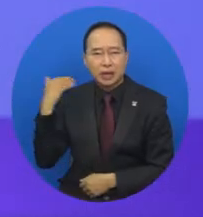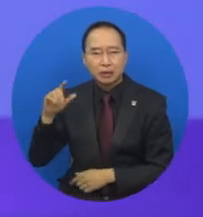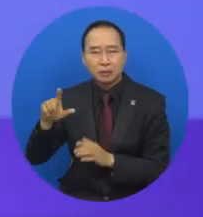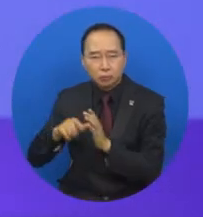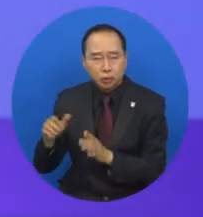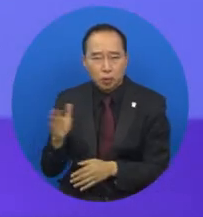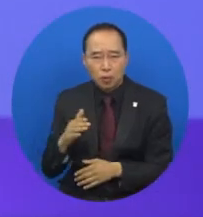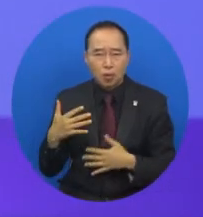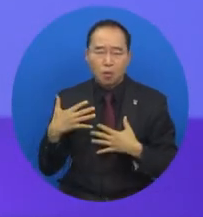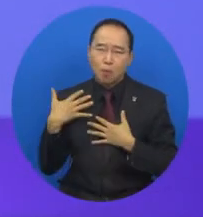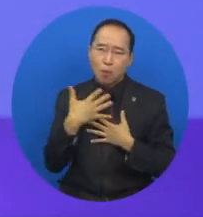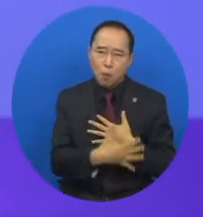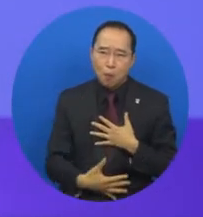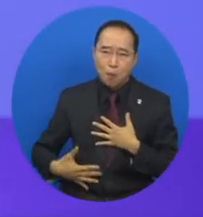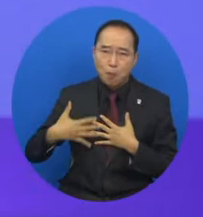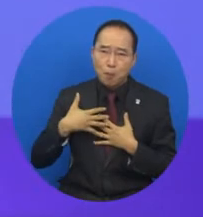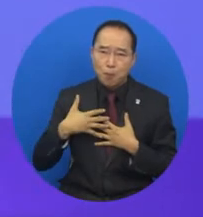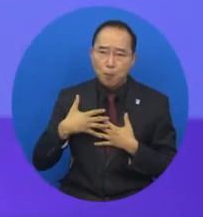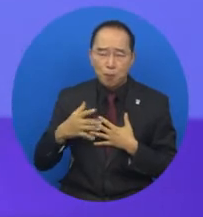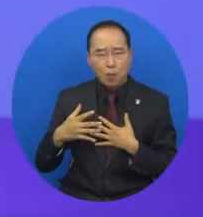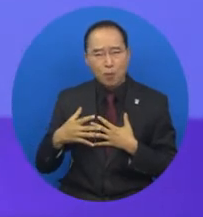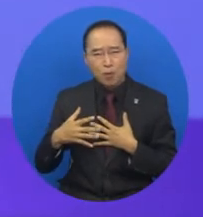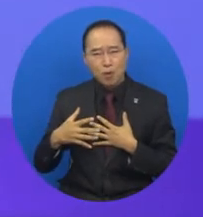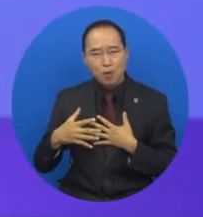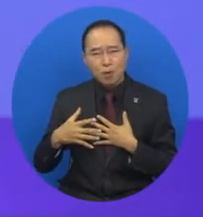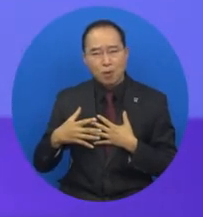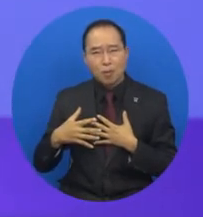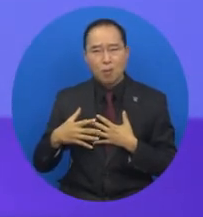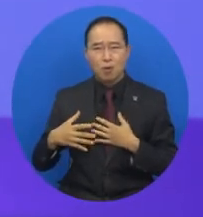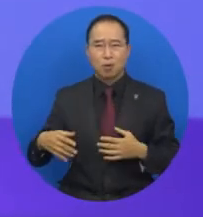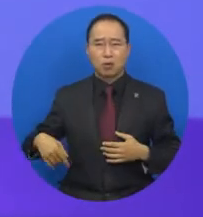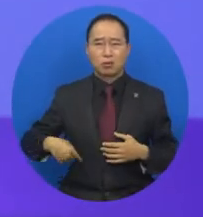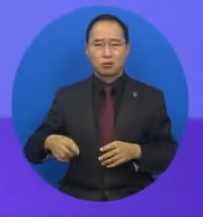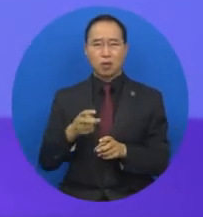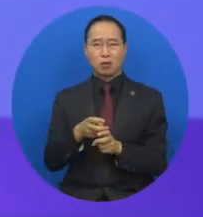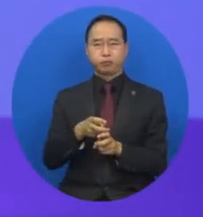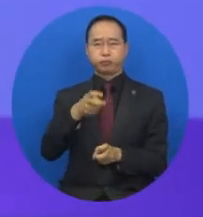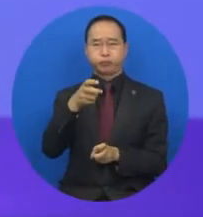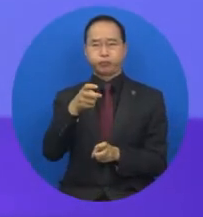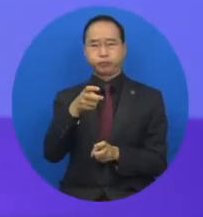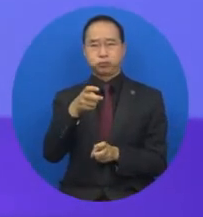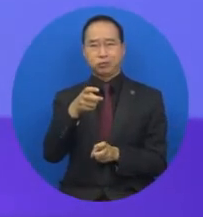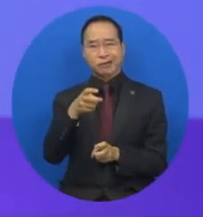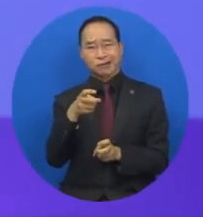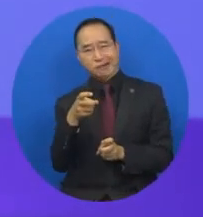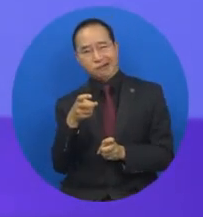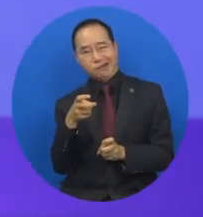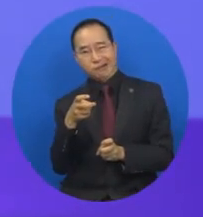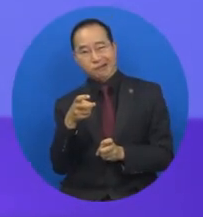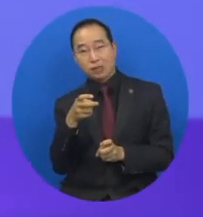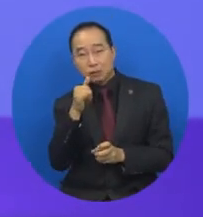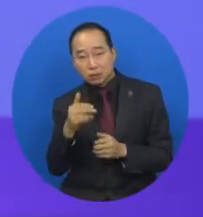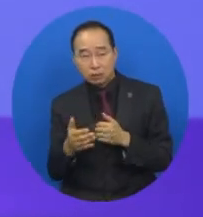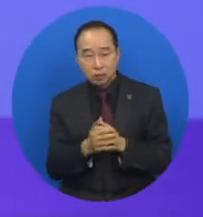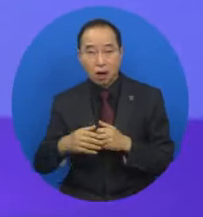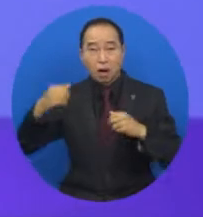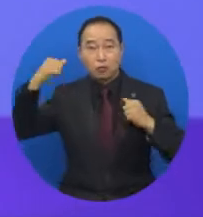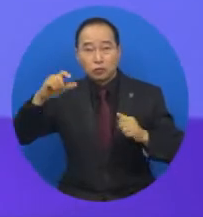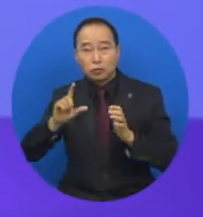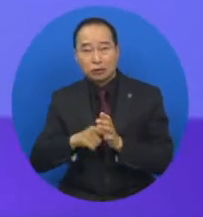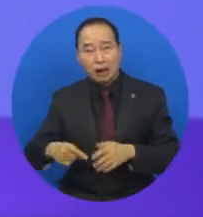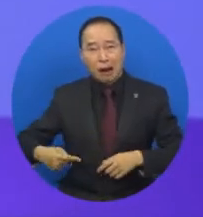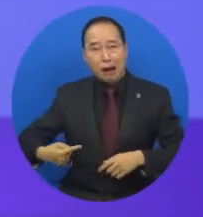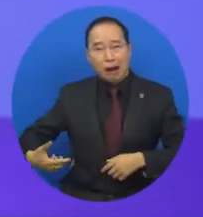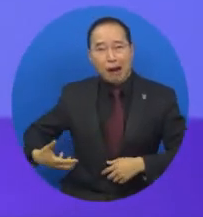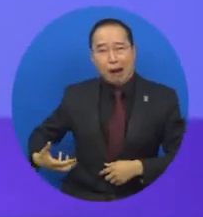생기기 시작한 신체화 증상, 즉 척추의 왜곡의 정상으로 인해서 제가 춤출